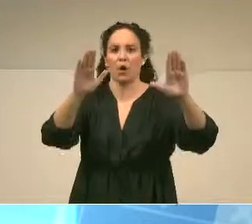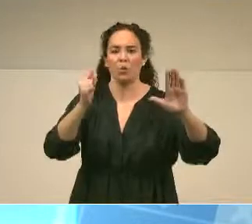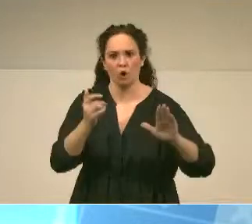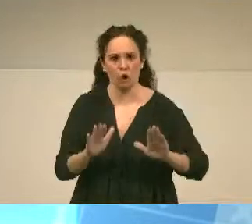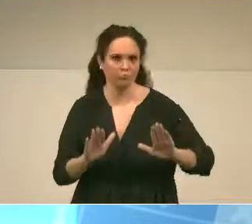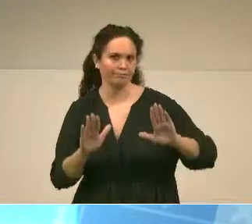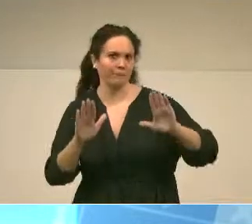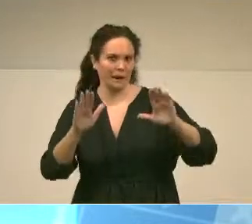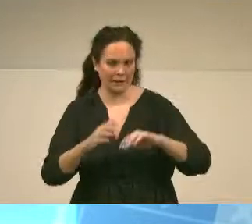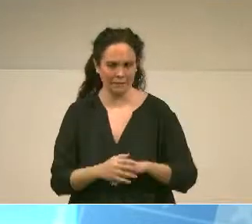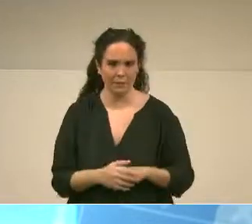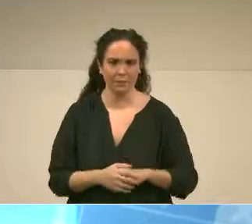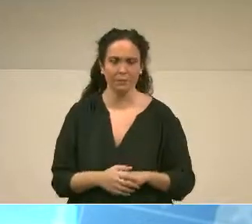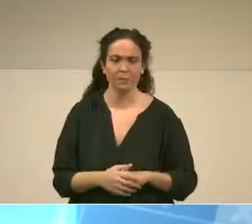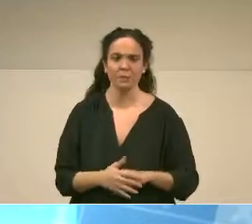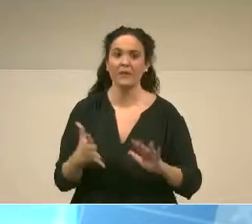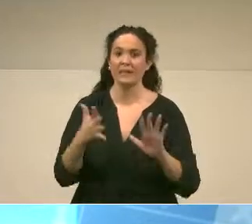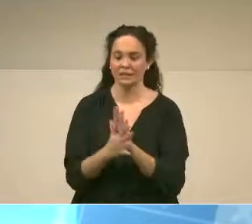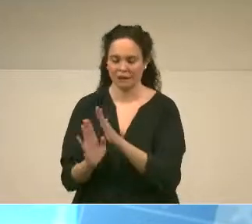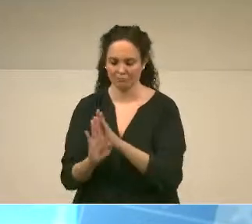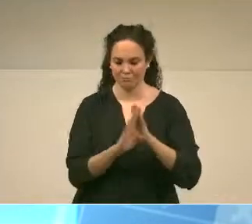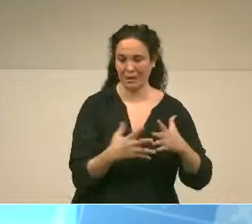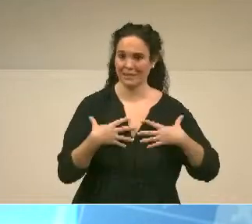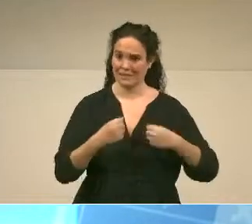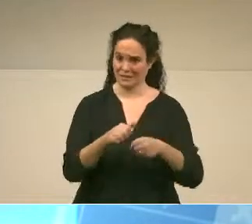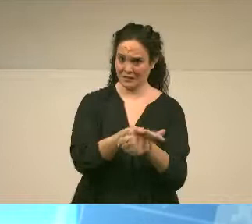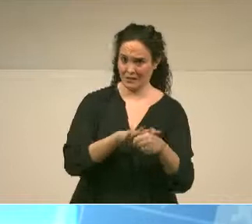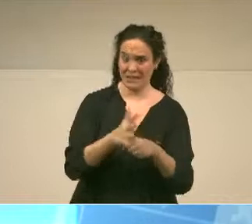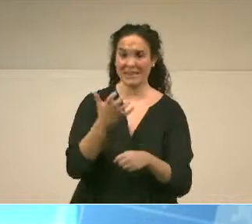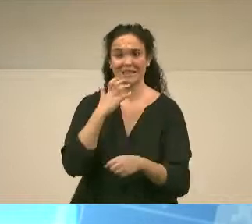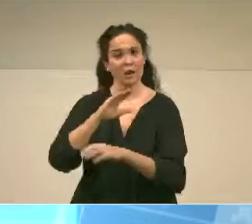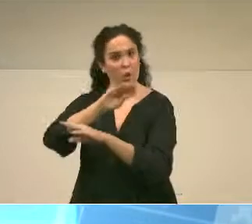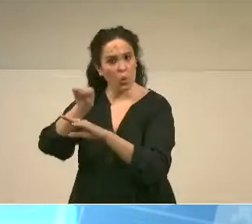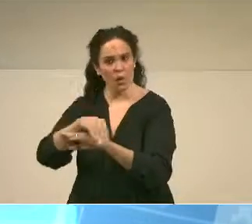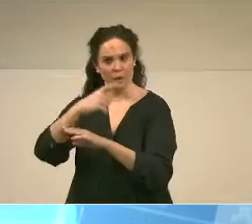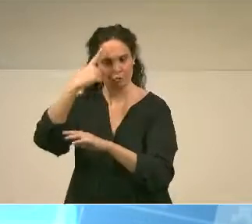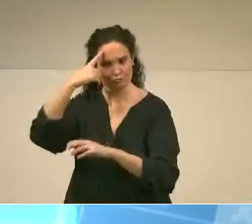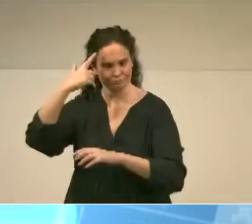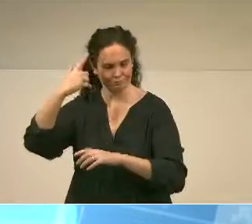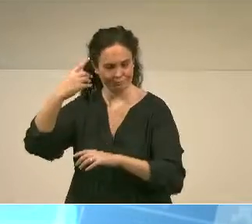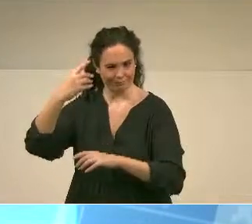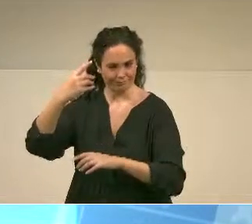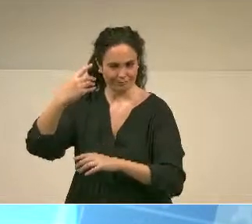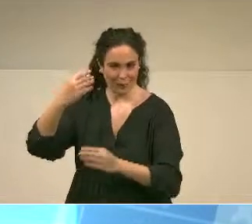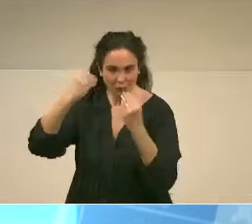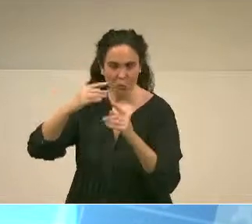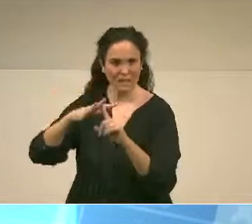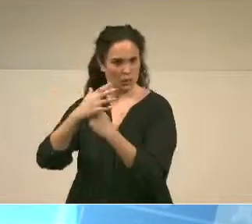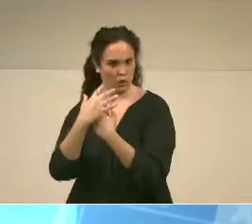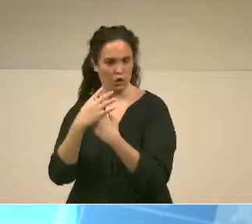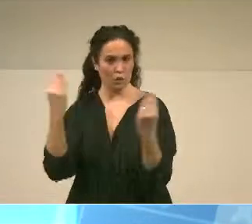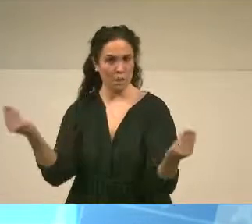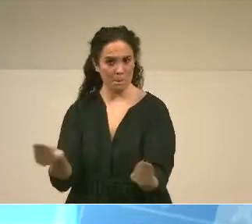nik uste dut osasuna arlotikan ere zaintzen baldin baditugu gure buruak eta zaintzen baldin badugu gure egoera,